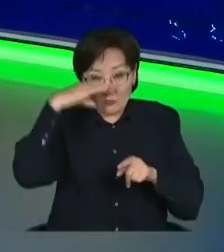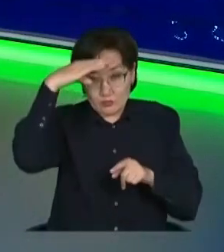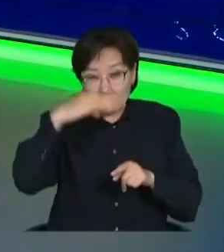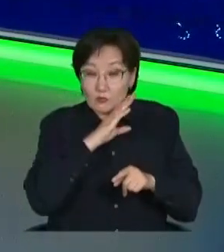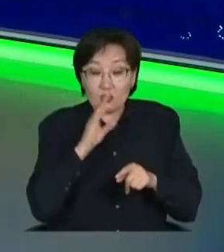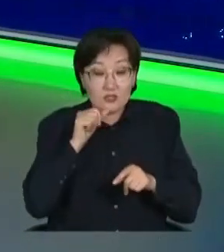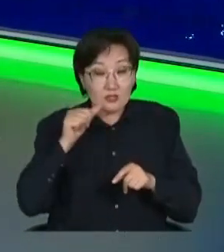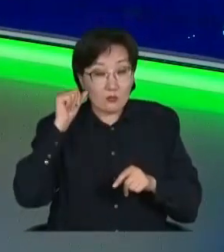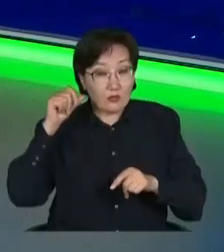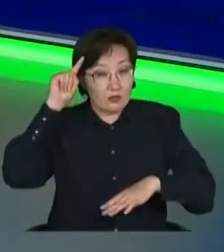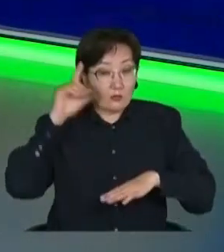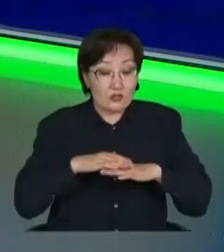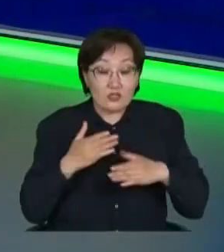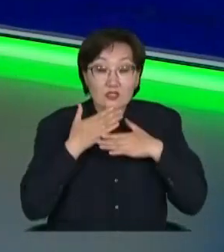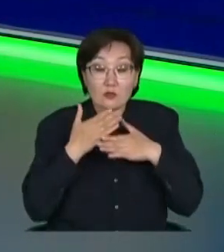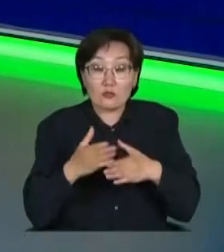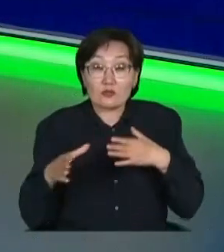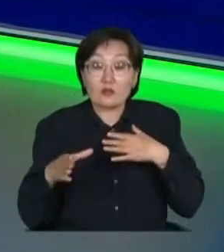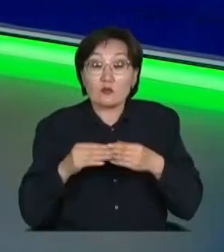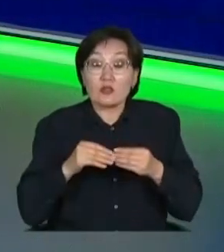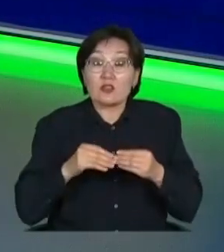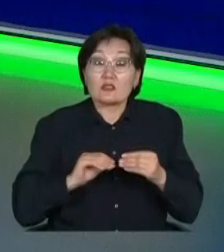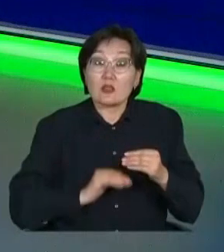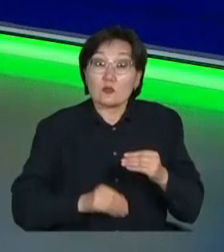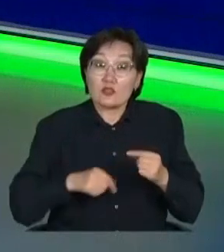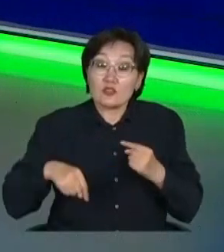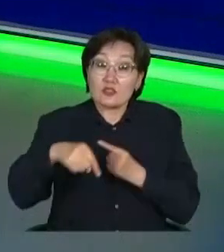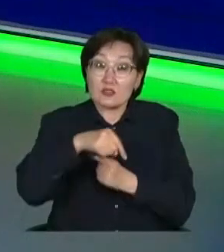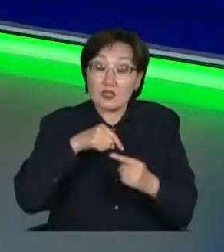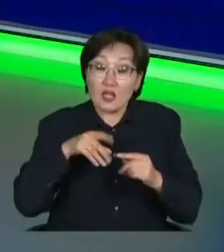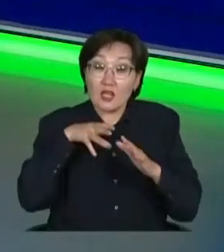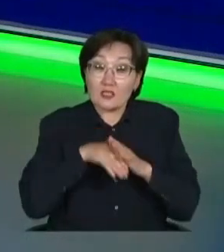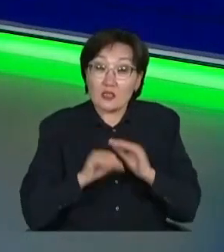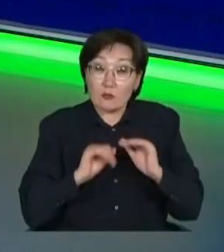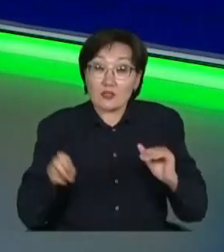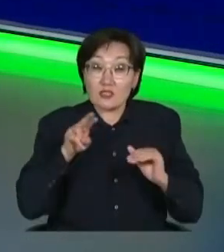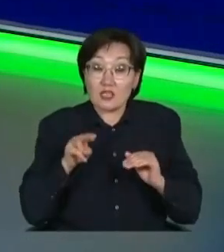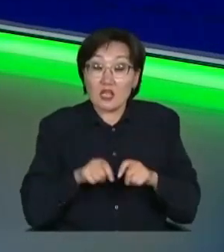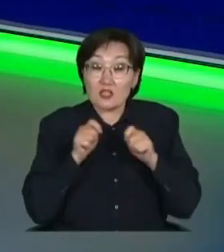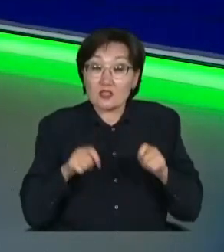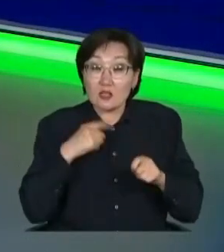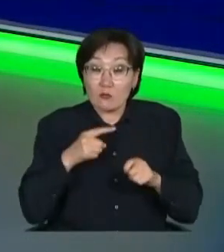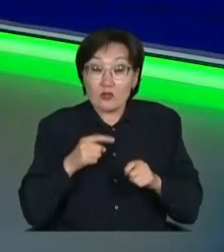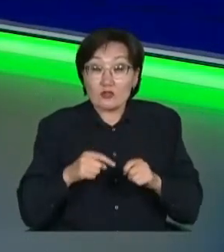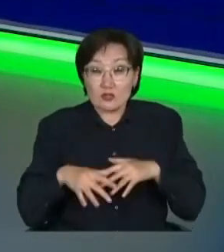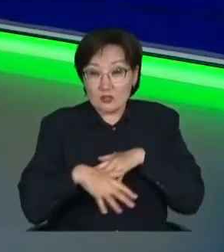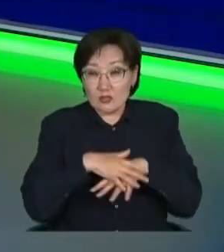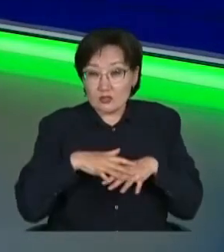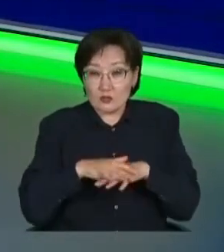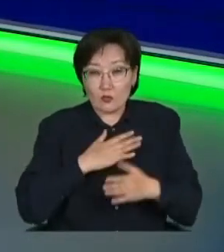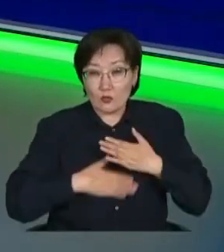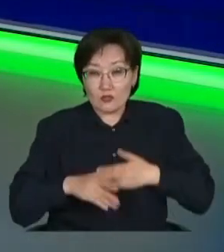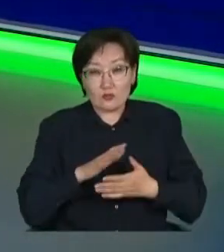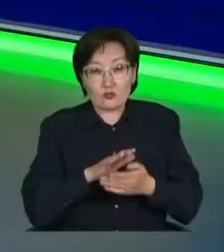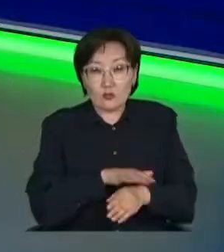жүріп былтыр әкімдік қолдауымен серіктестік аясындағы балабақшалардың іске қосылғанын айтады. Алайда жұрттың қуанышы көпке